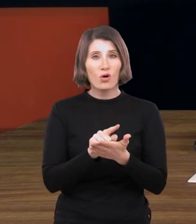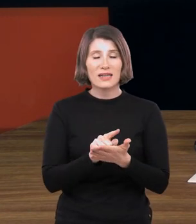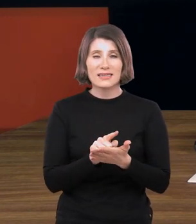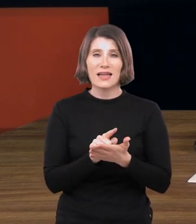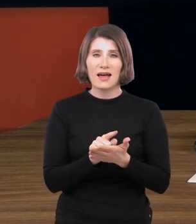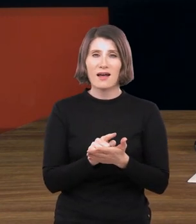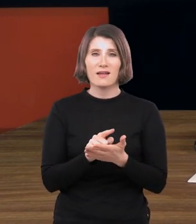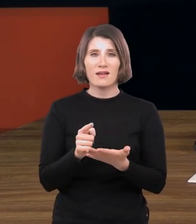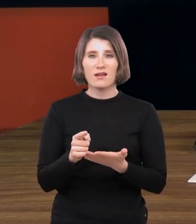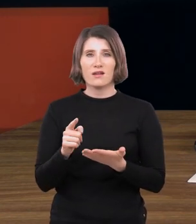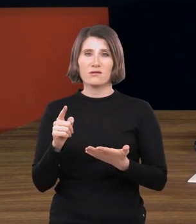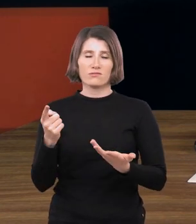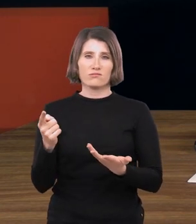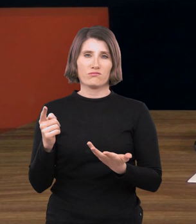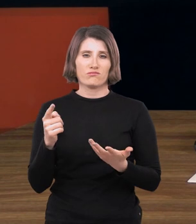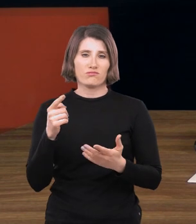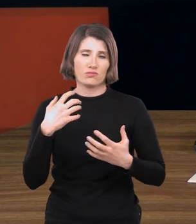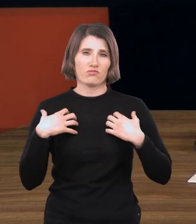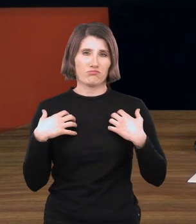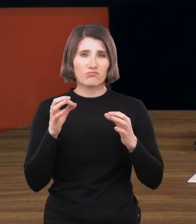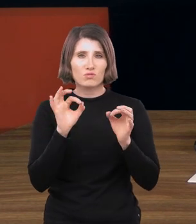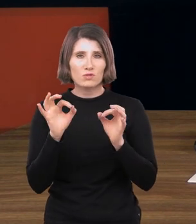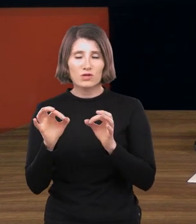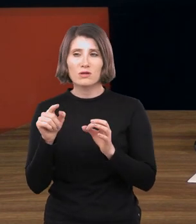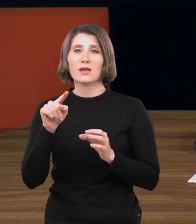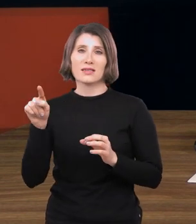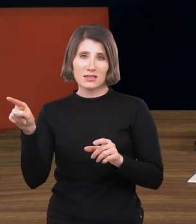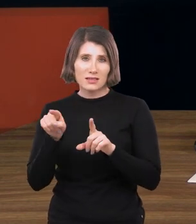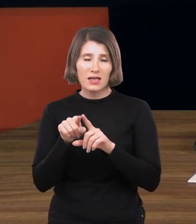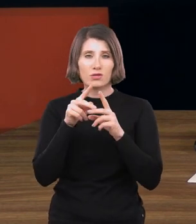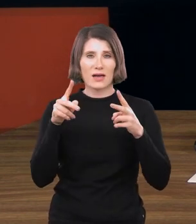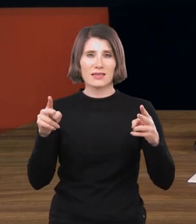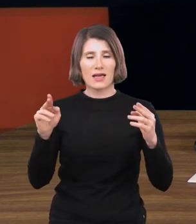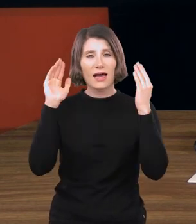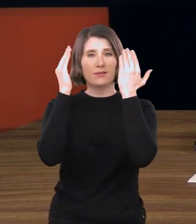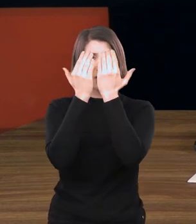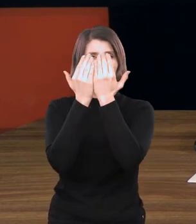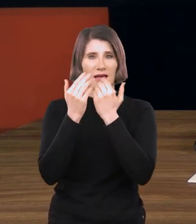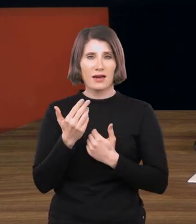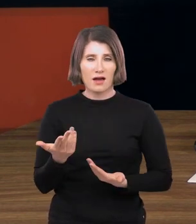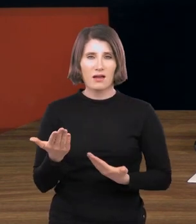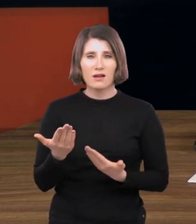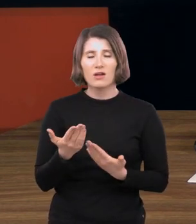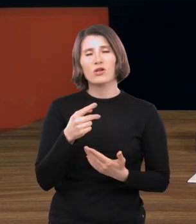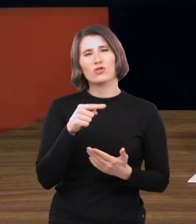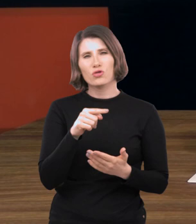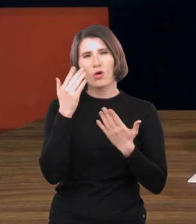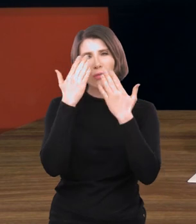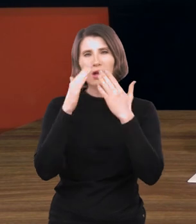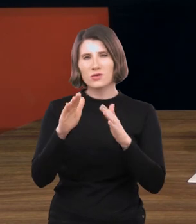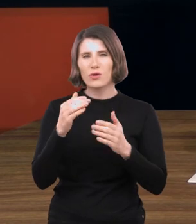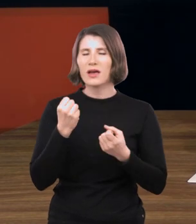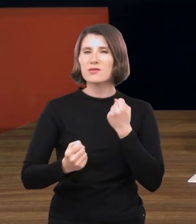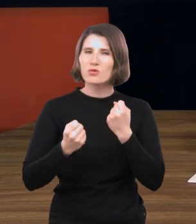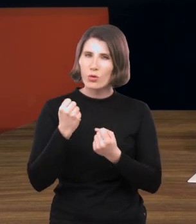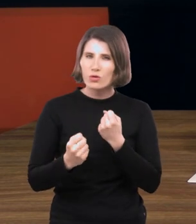utalentowana, wysoko funkcjonująca z zespołem Aspergera. Ten cały wachlarz też pokazuje,